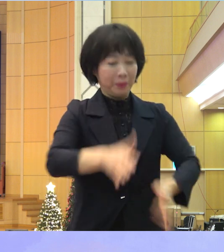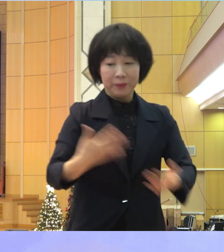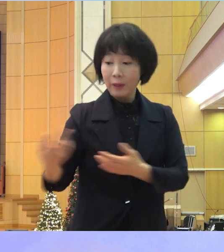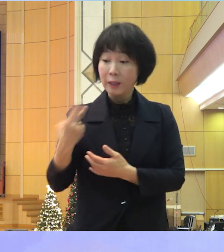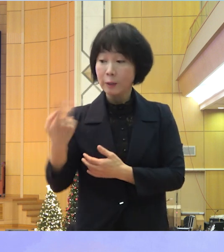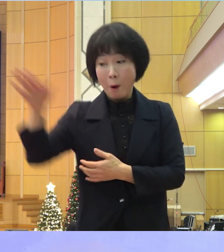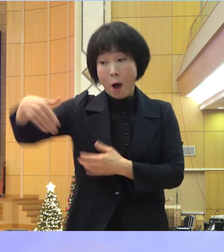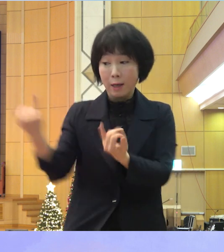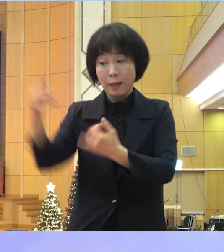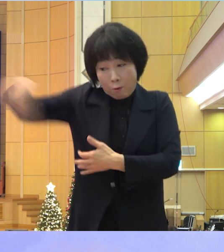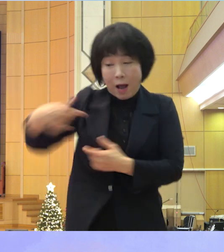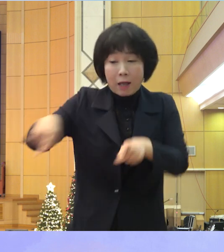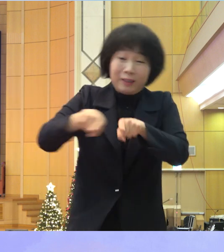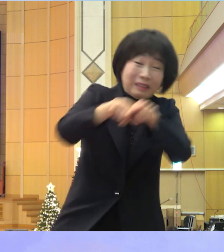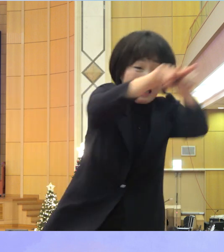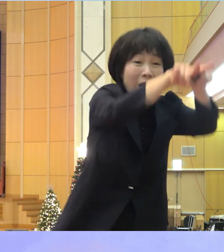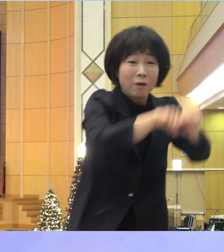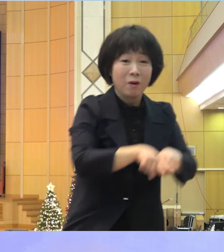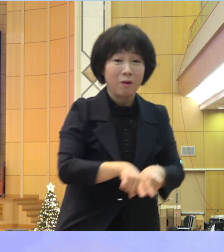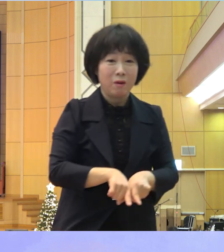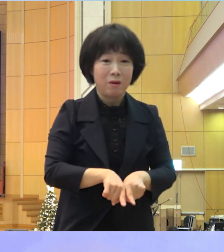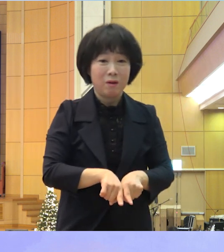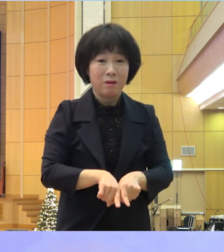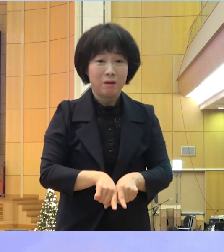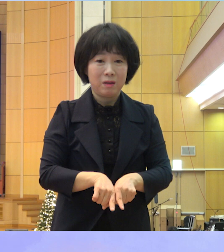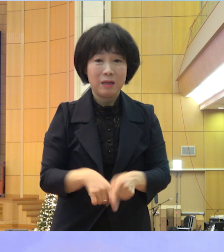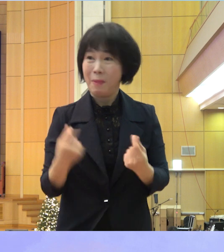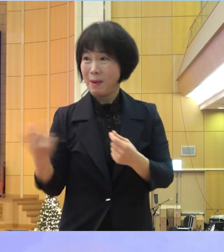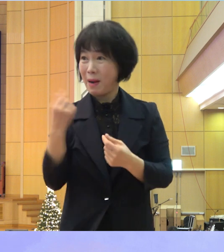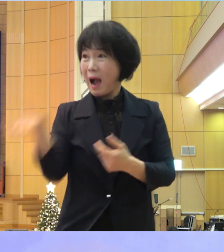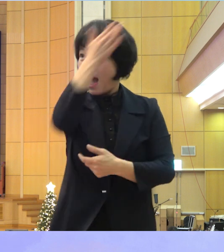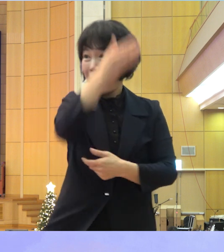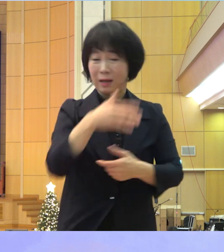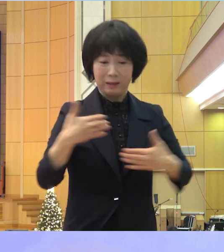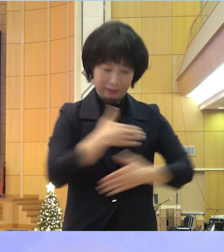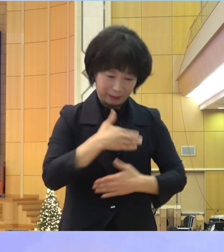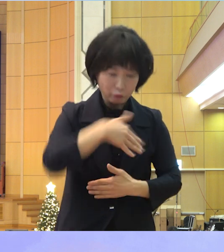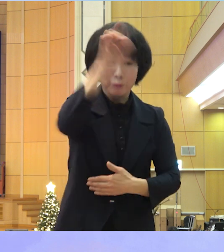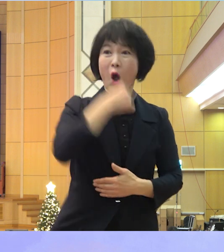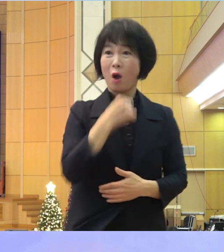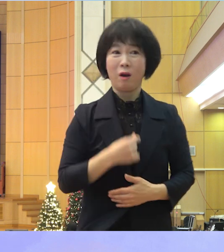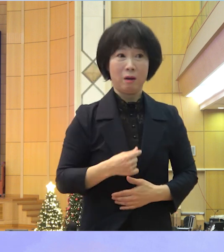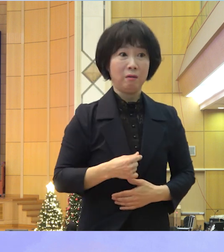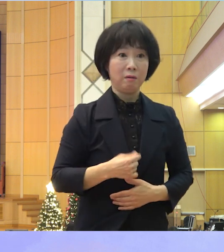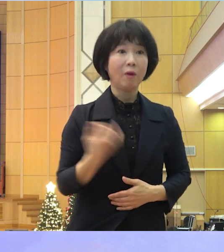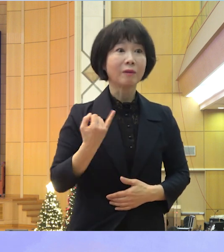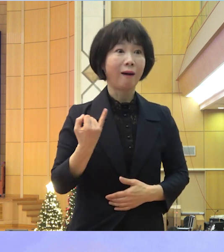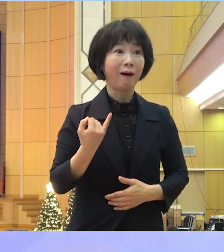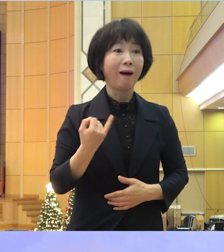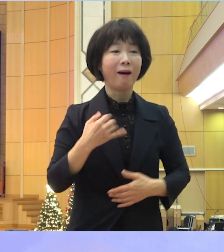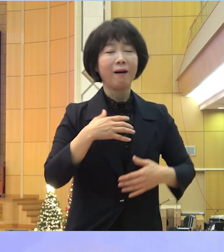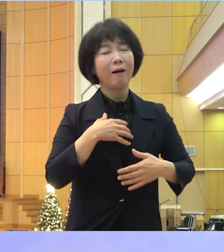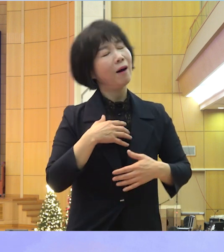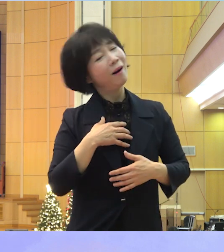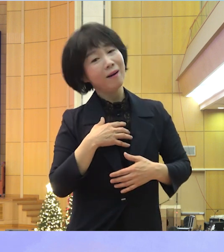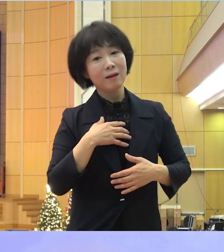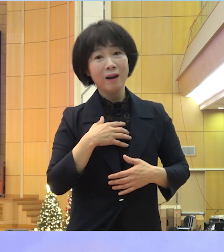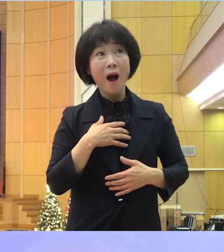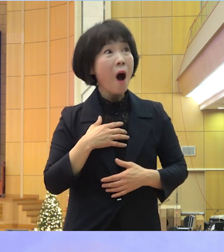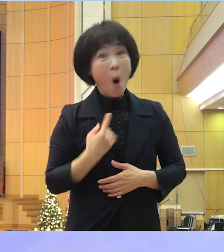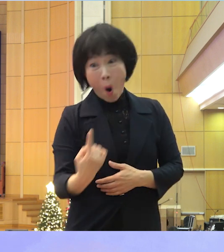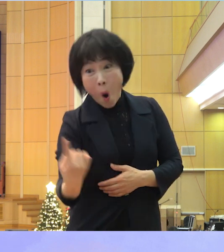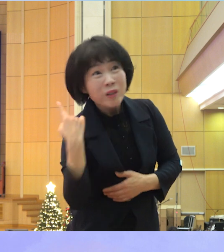자기 밑에 종들에게, 여봐라, 나일강에 내가 지금 목욕을 하러 가련다.